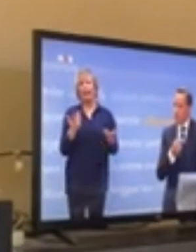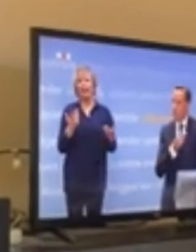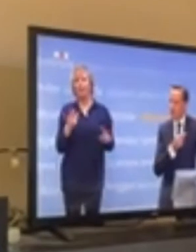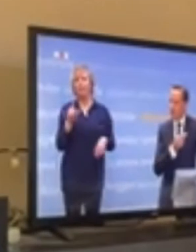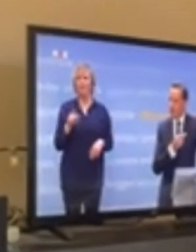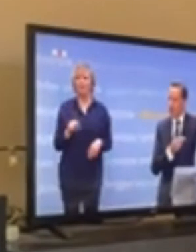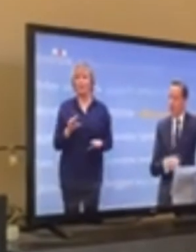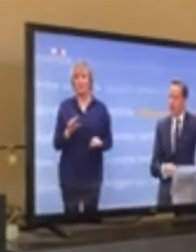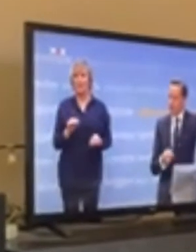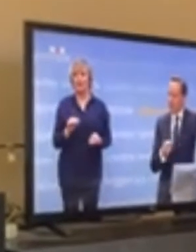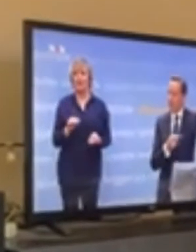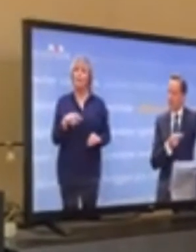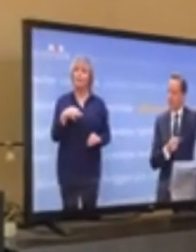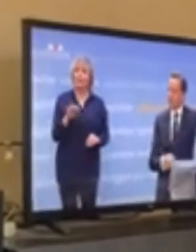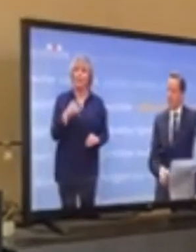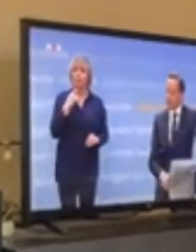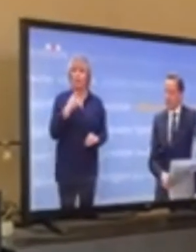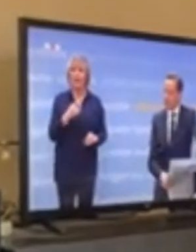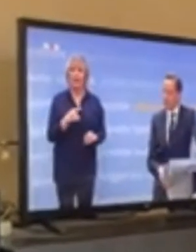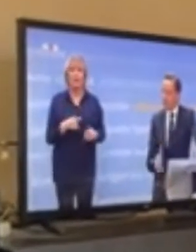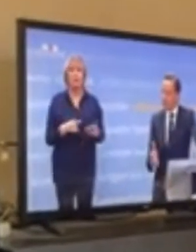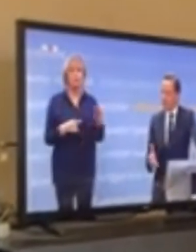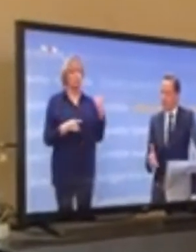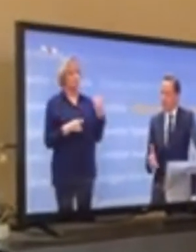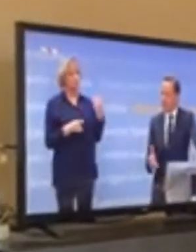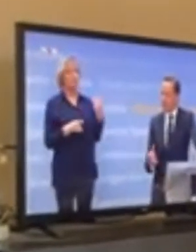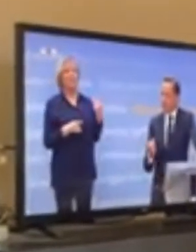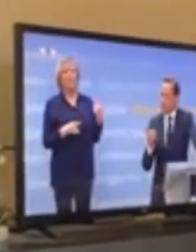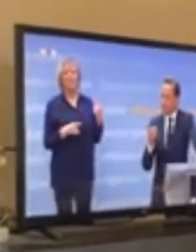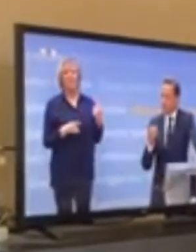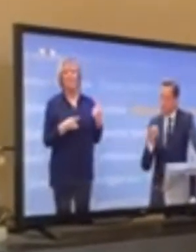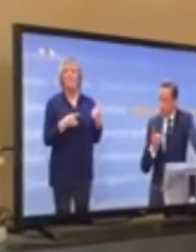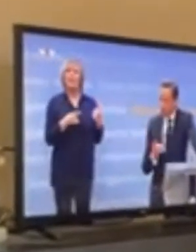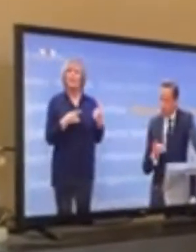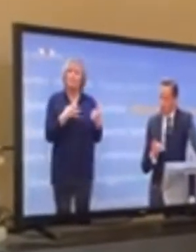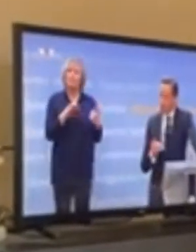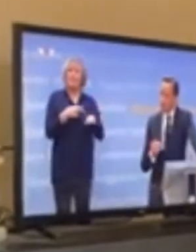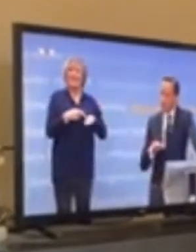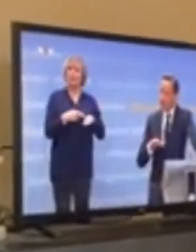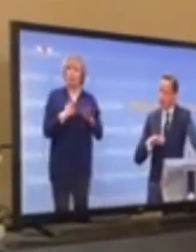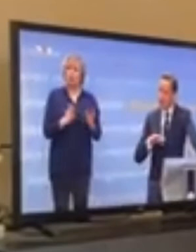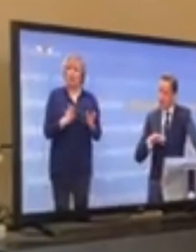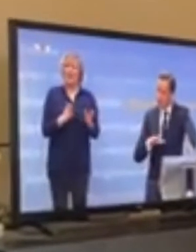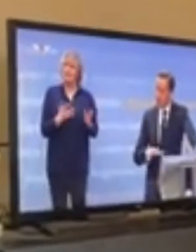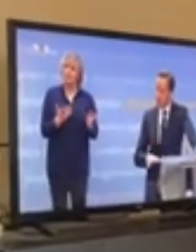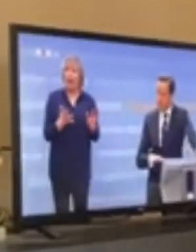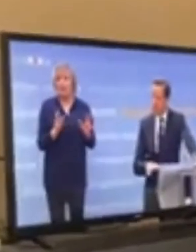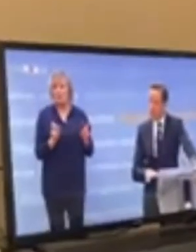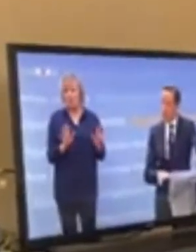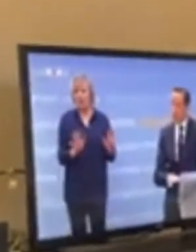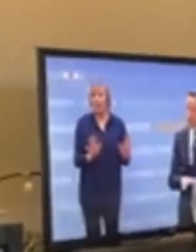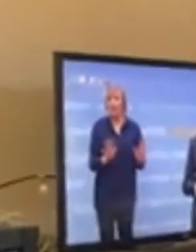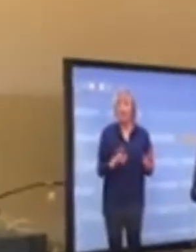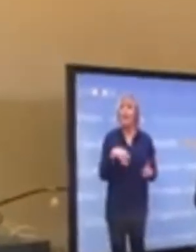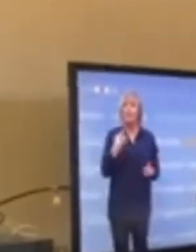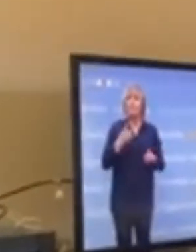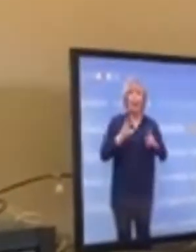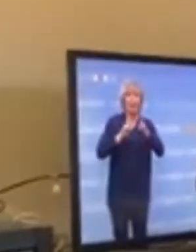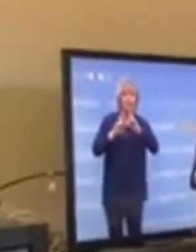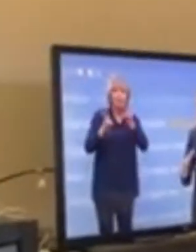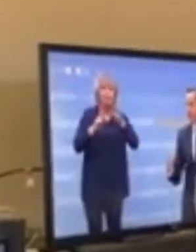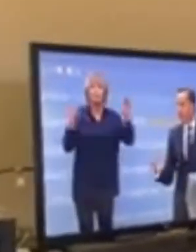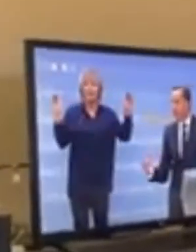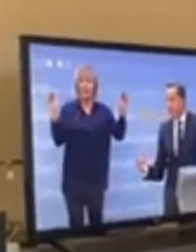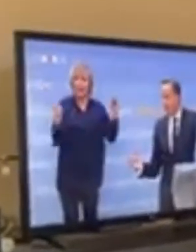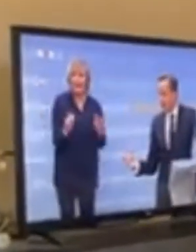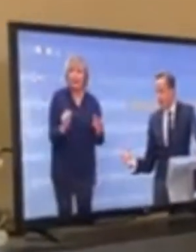hebt toen iets te veel gedaan, want we hadden het misschien ook wel zonder gekregen. Dat kun je achteraf nooit zeggen. Maar hoe dan ook is het een goed idee, want als we het aantal besmettingen weten te verlagen,